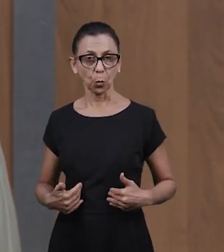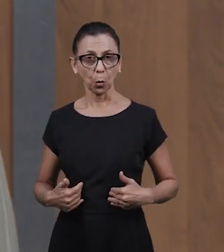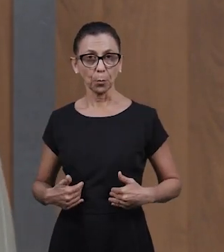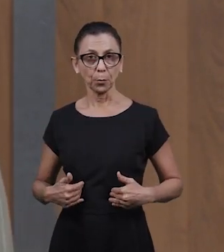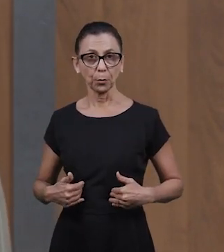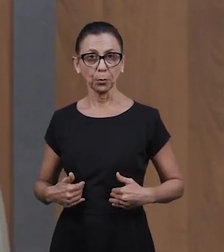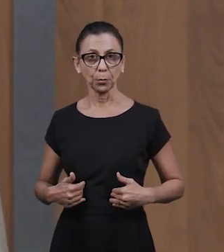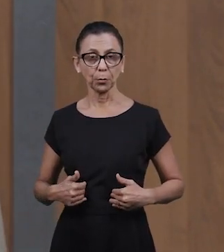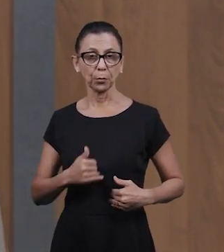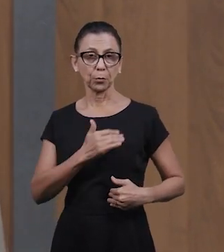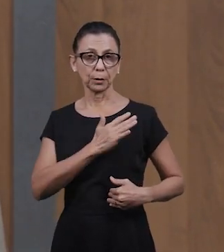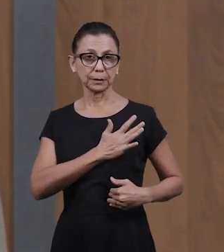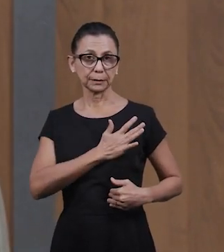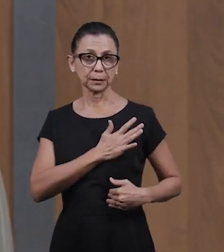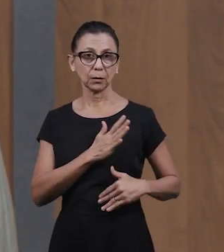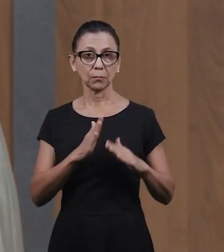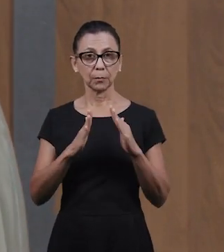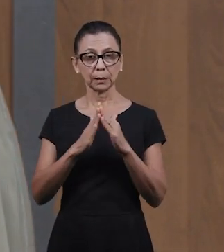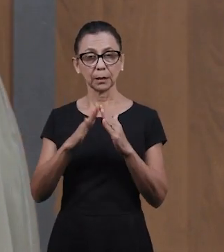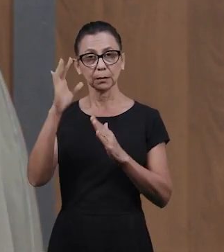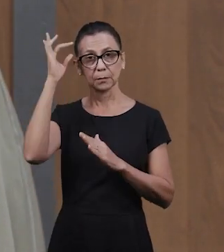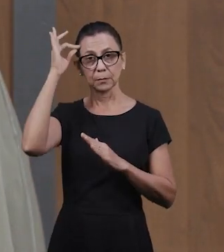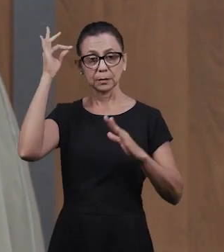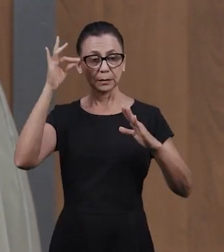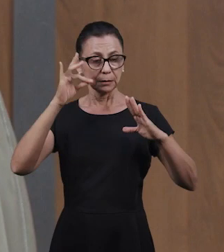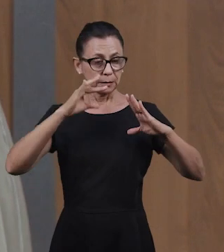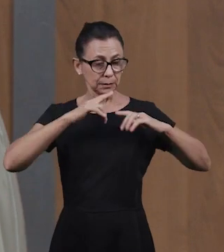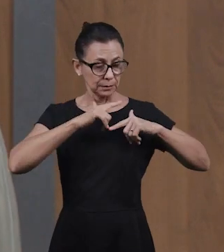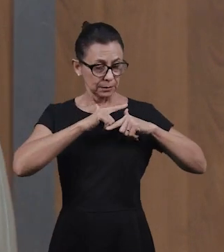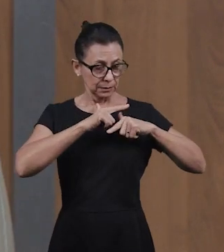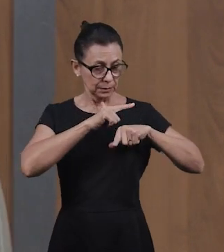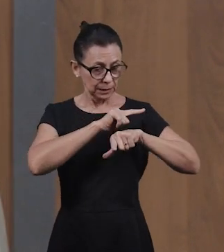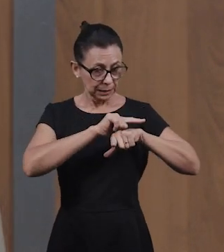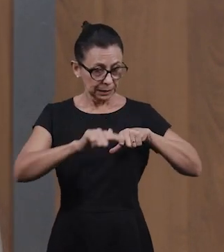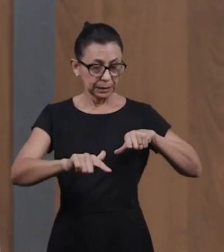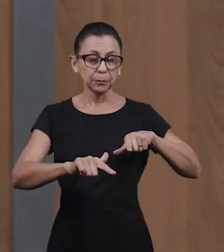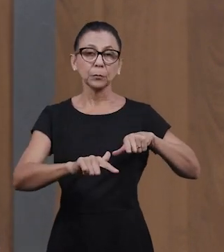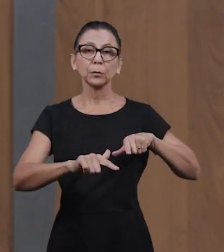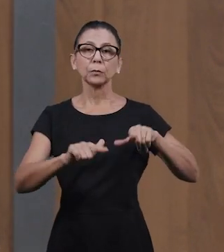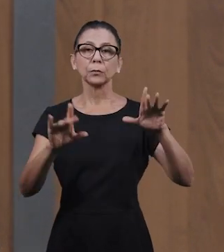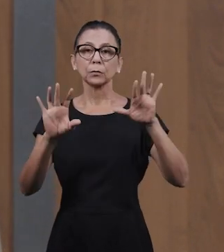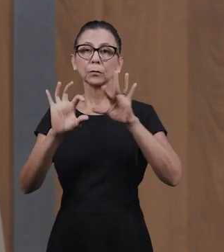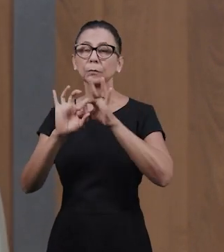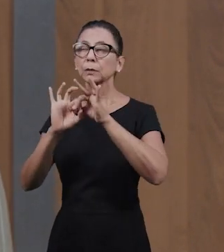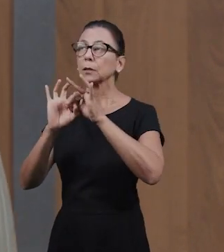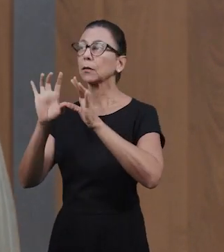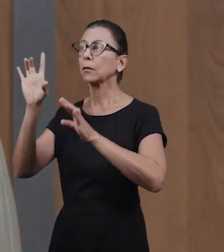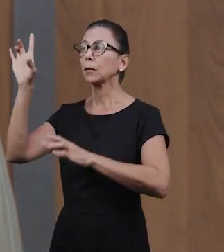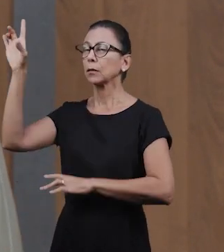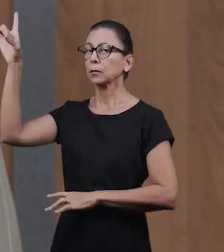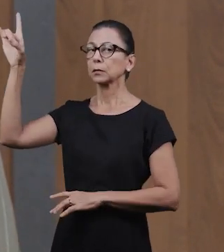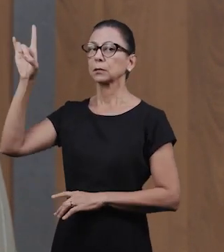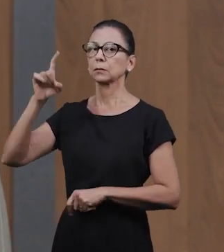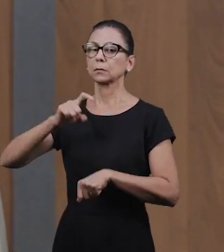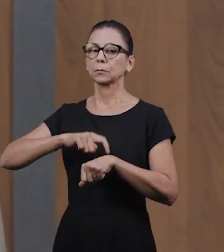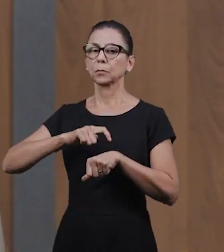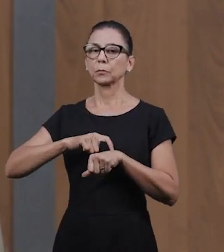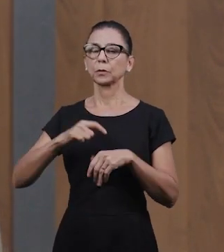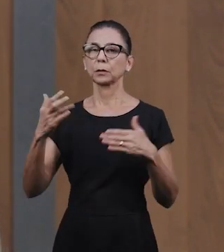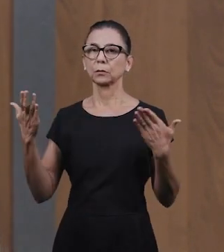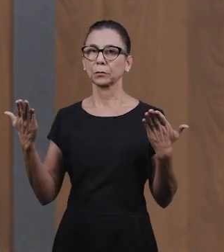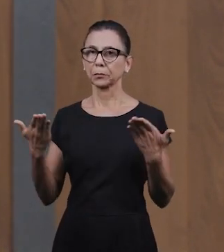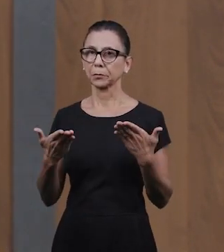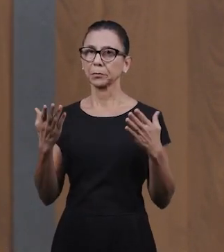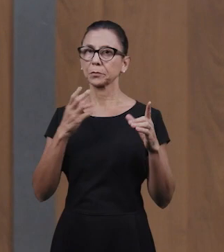maison spirituelle, qui est notre cœur, nettoyer du péché et en communion avec Dieu. Le moment où nous